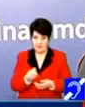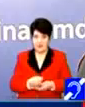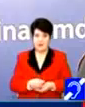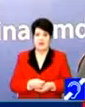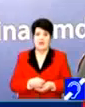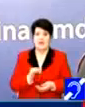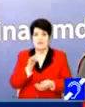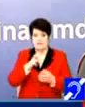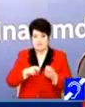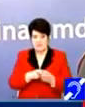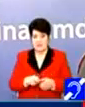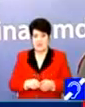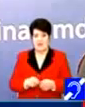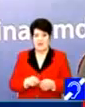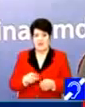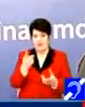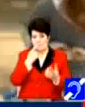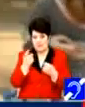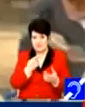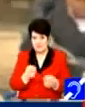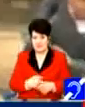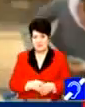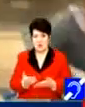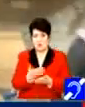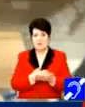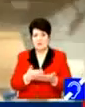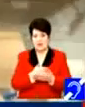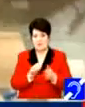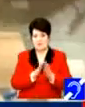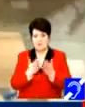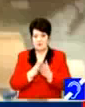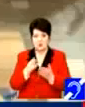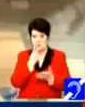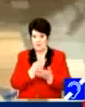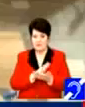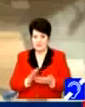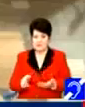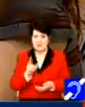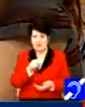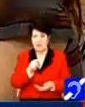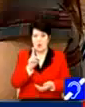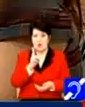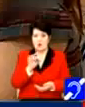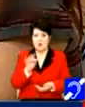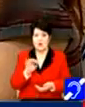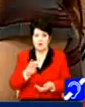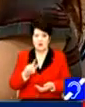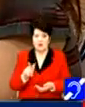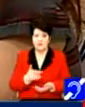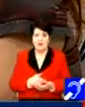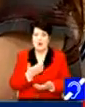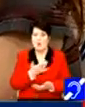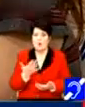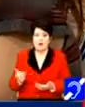de bani, transmitere mesajului de colectare de bani, colectare de bani pentru manuale care nu sunt prevăzute în curriculum. Orice fel de colectare de